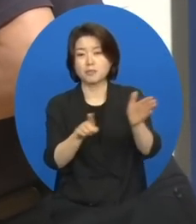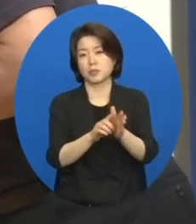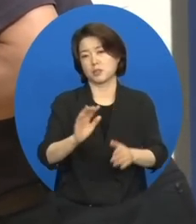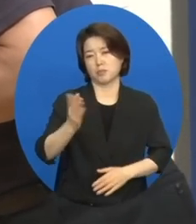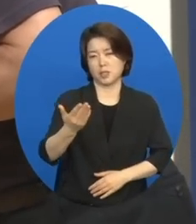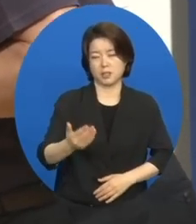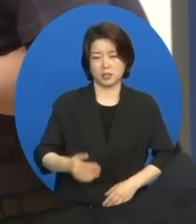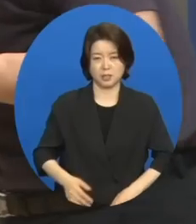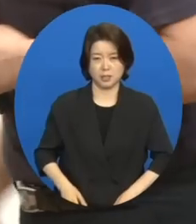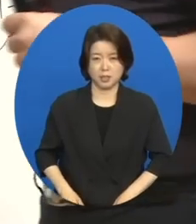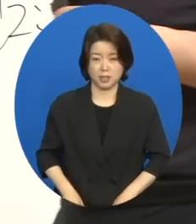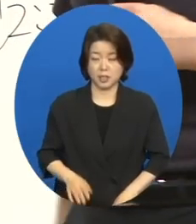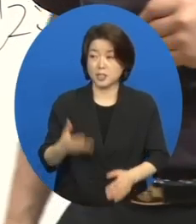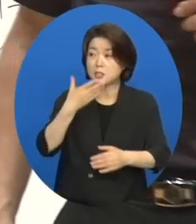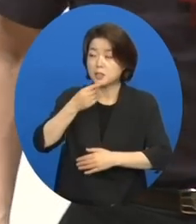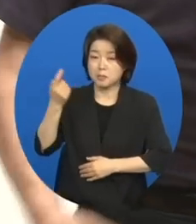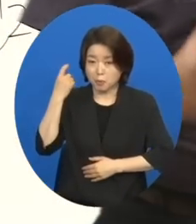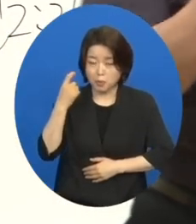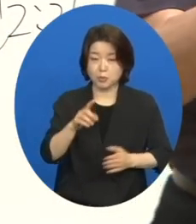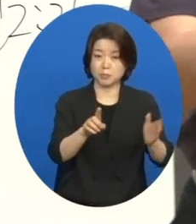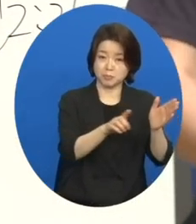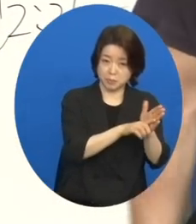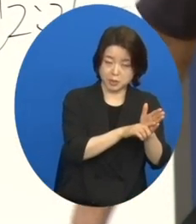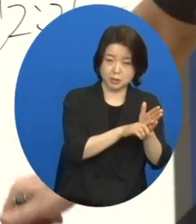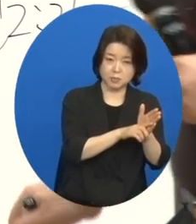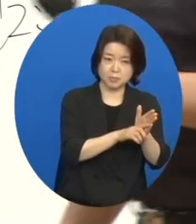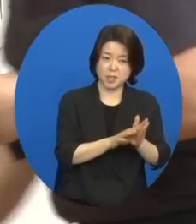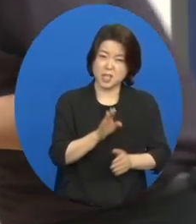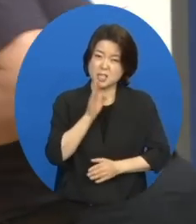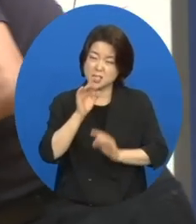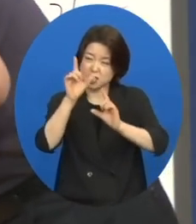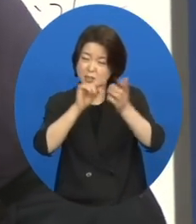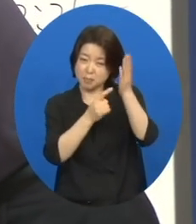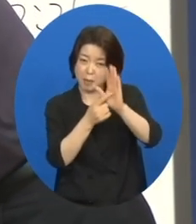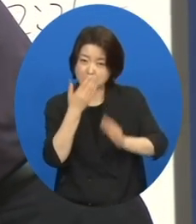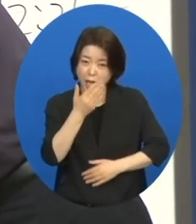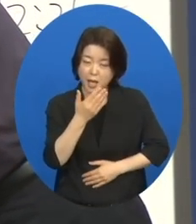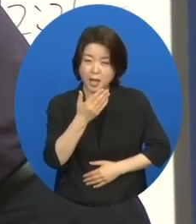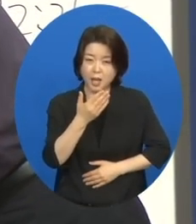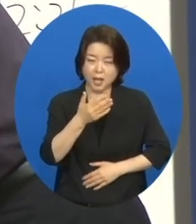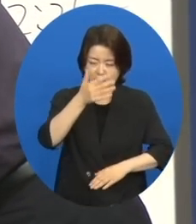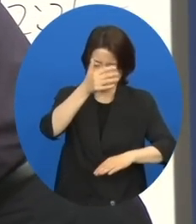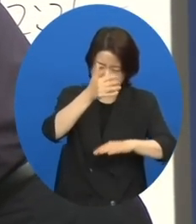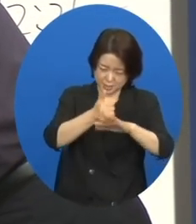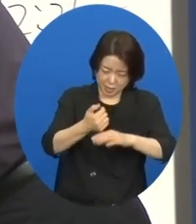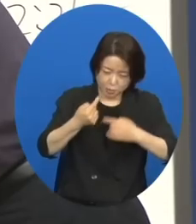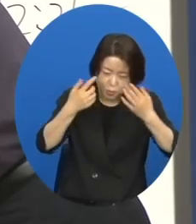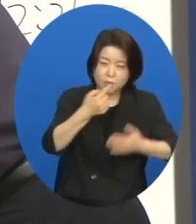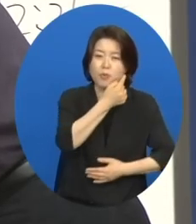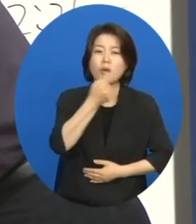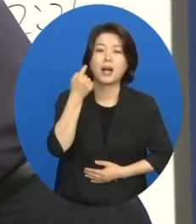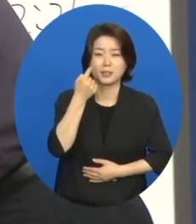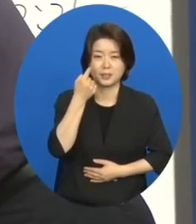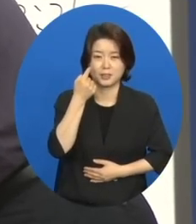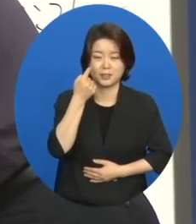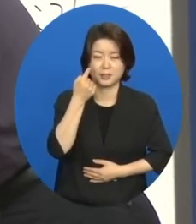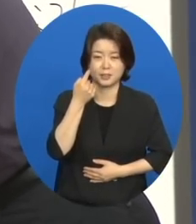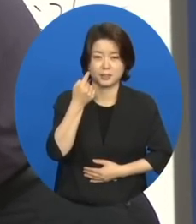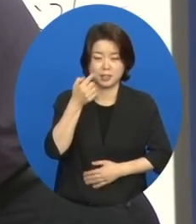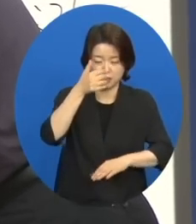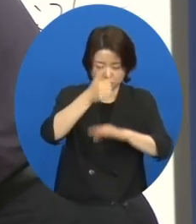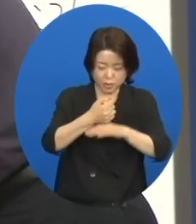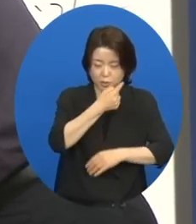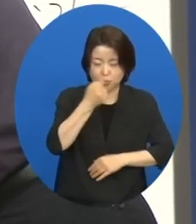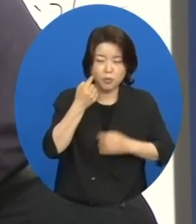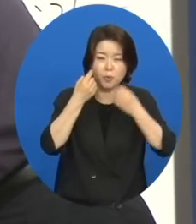그런데 이 복음과 믿음이 과연 실제냐는 최후의 확증. 최후의 확증이